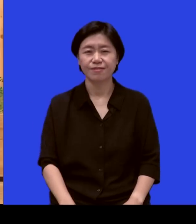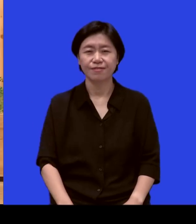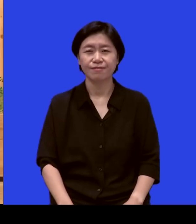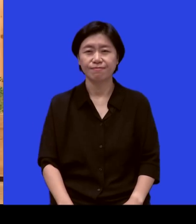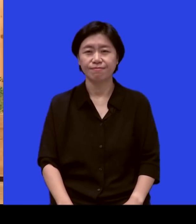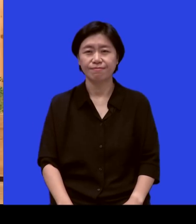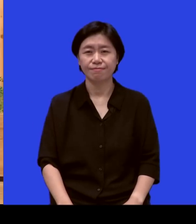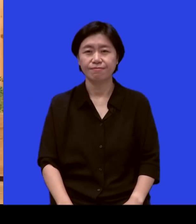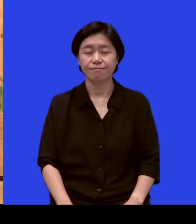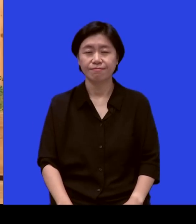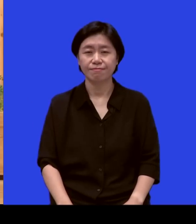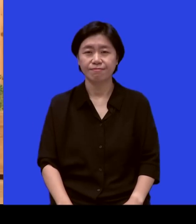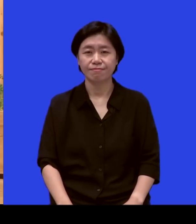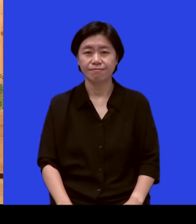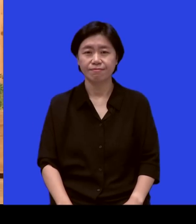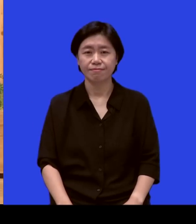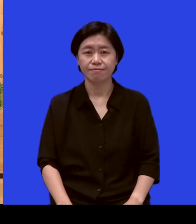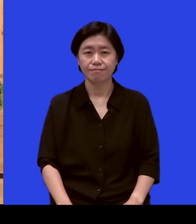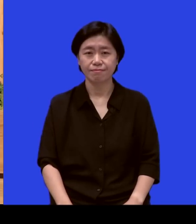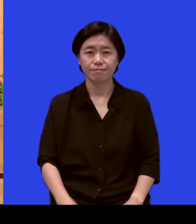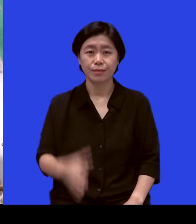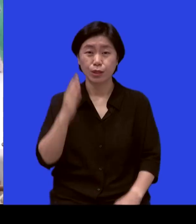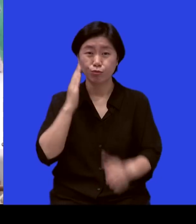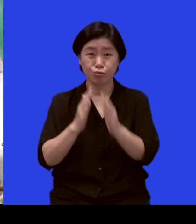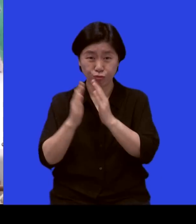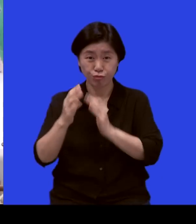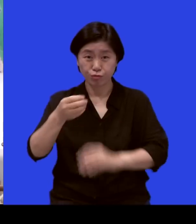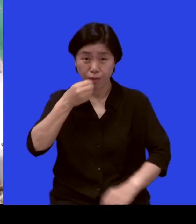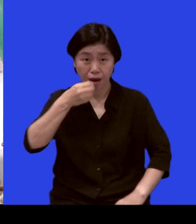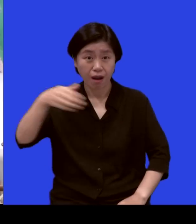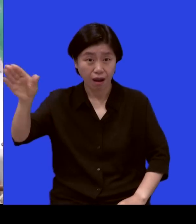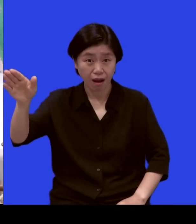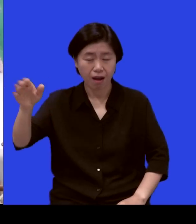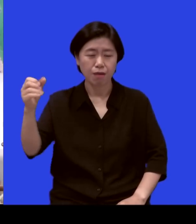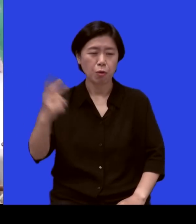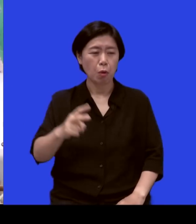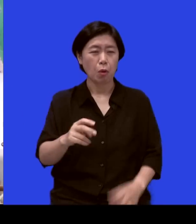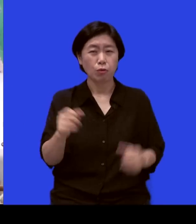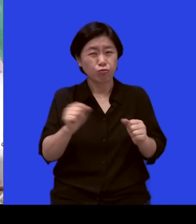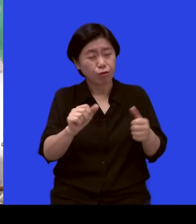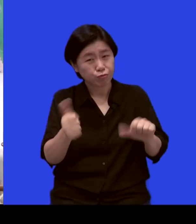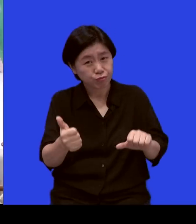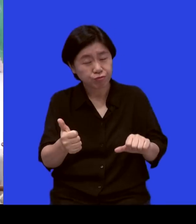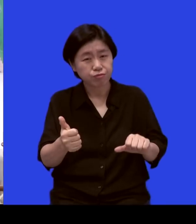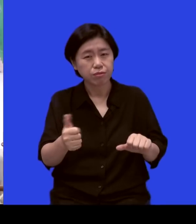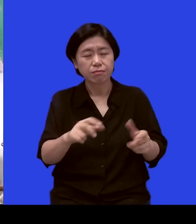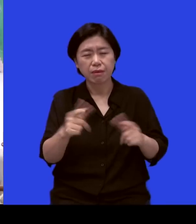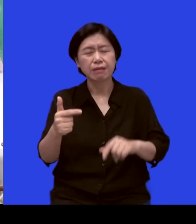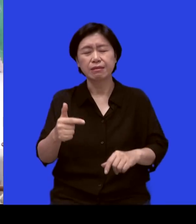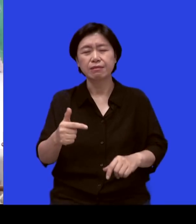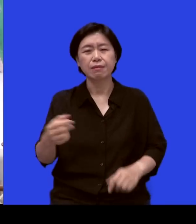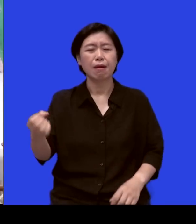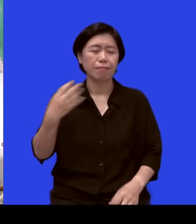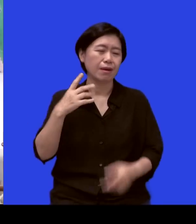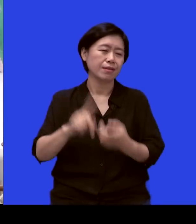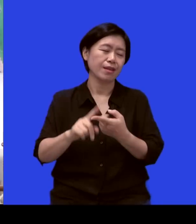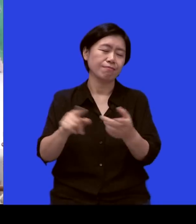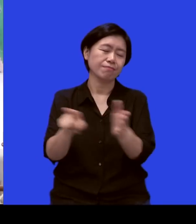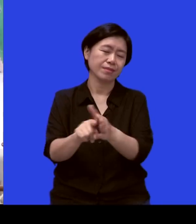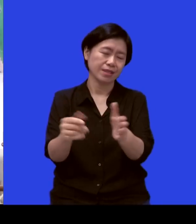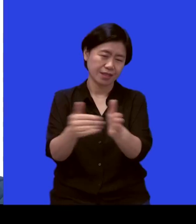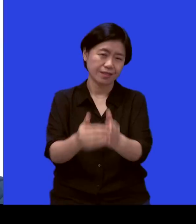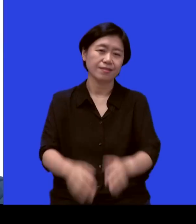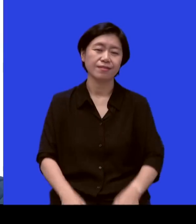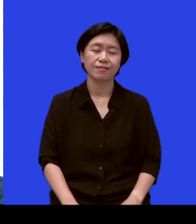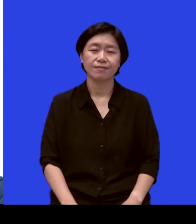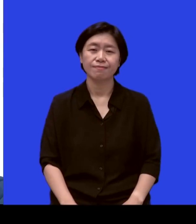않았어. 뭐 그냥 풀 뜯으러 간 걸로 생각하고 또 얼어 죽은 걸로 생각하고 뭐 이렇게 했는데 그리고 또 이제 관리가 안